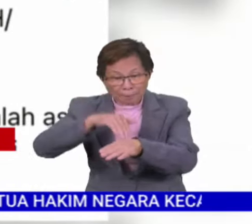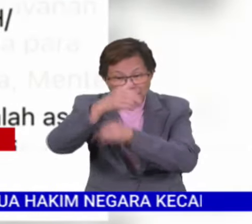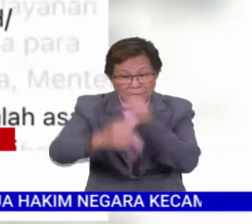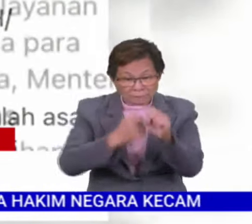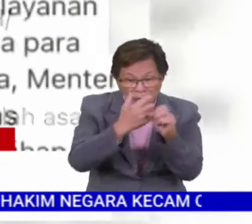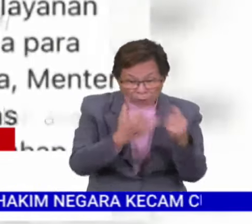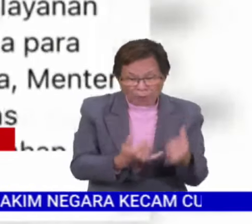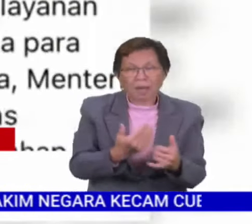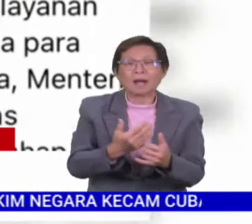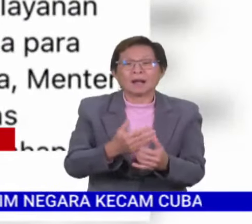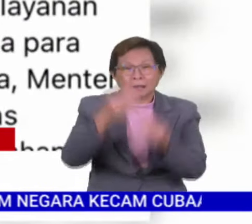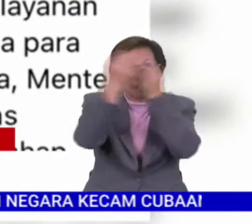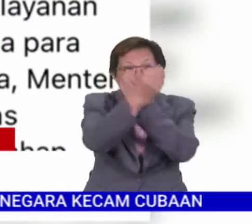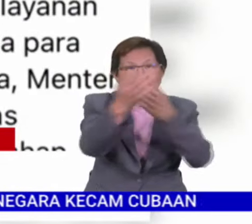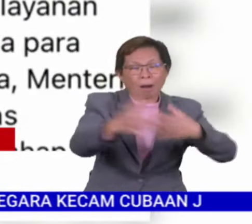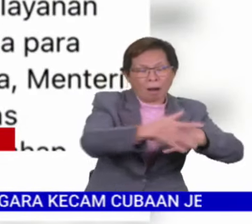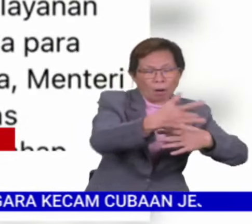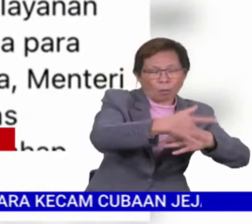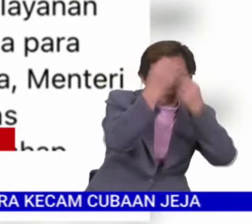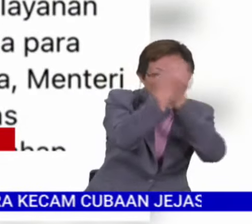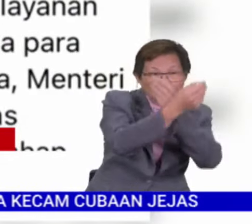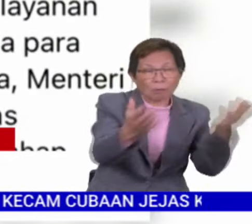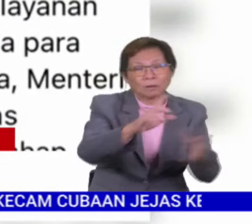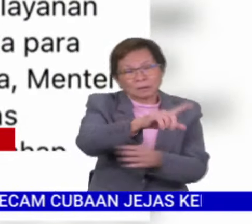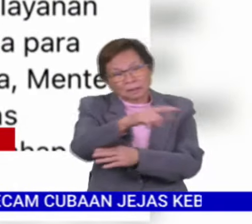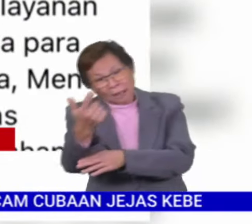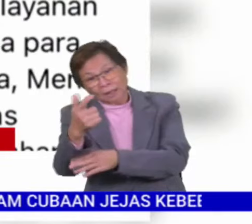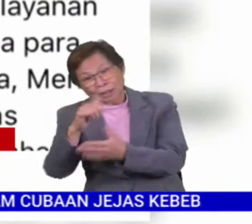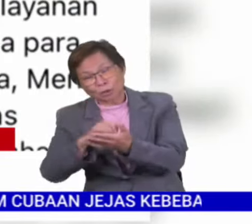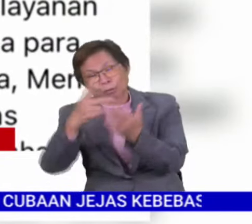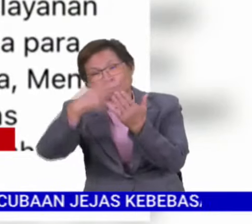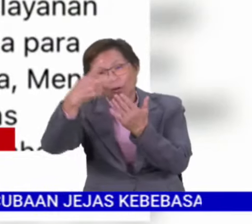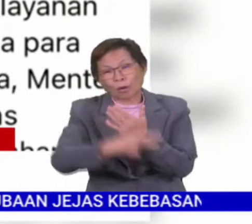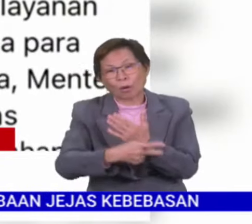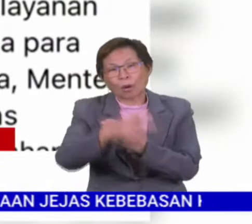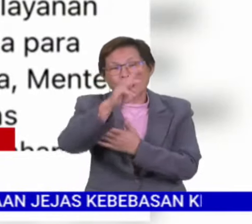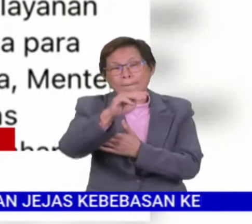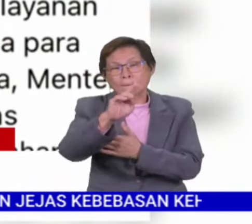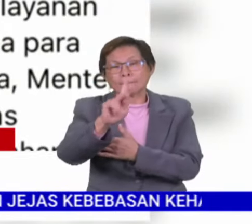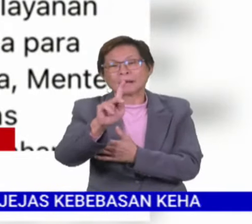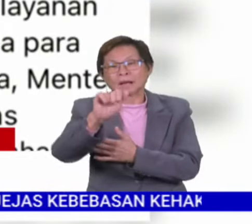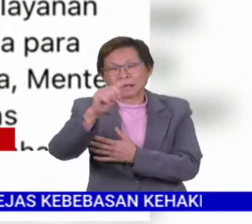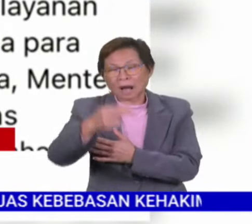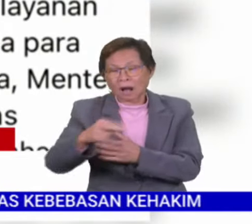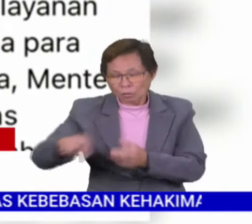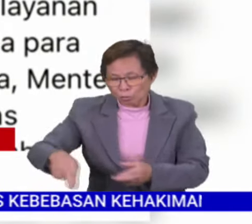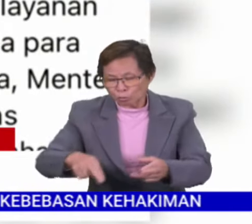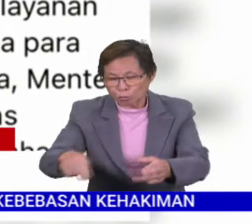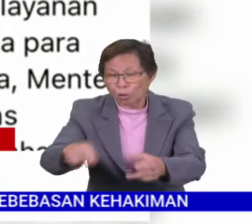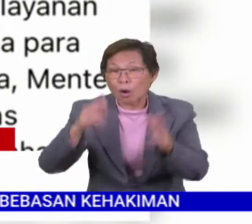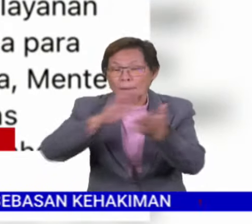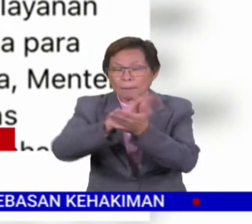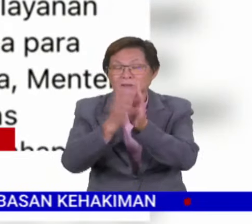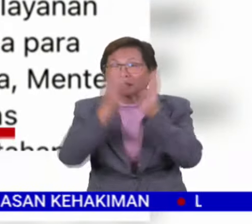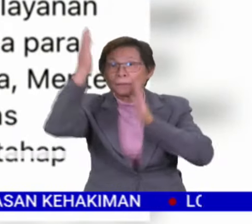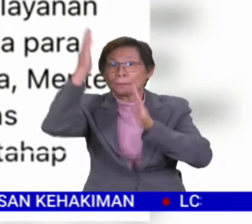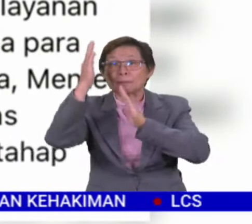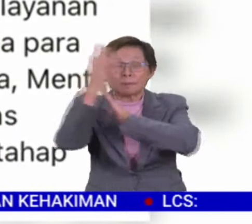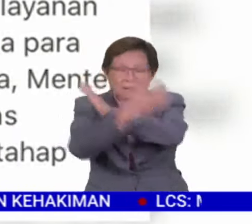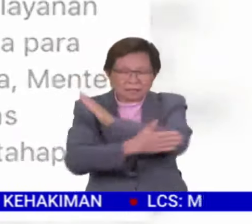ini dapat dimaklumkan lebih awal. Selain itu, program Mekah Route yang menjadikan Malaysia sebagai negara